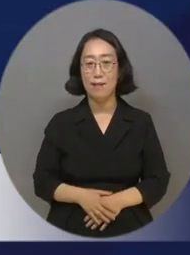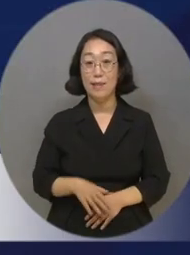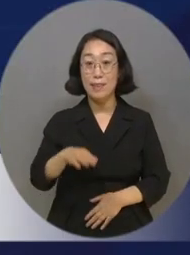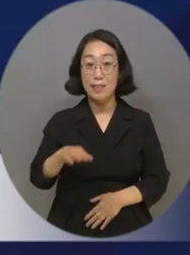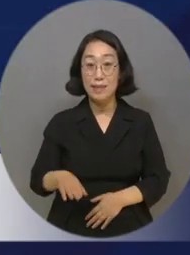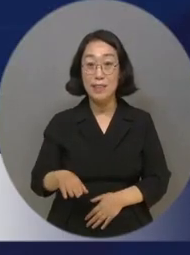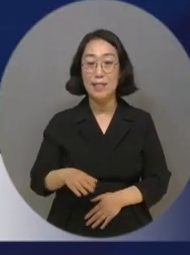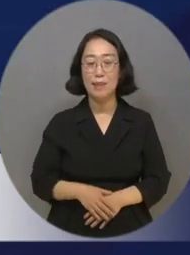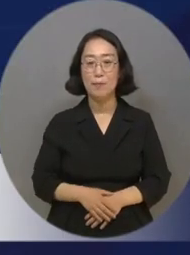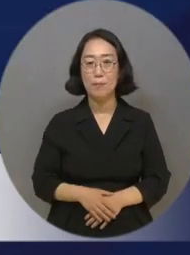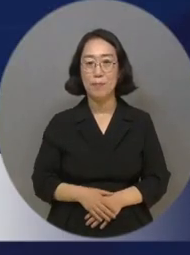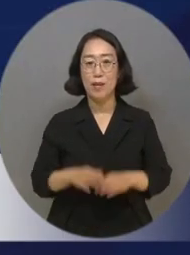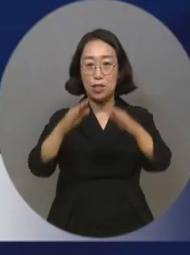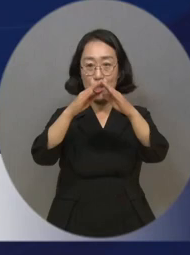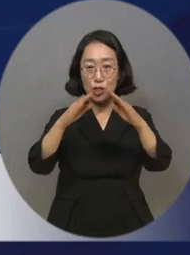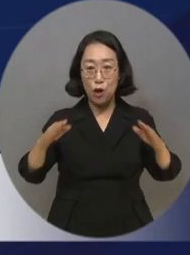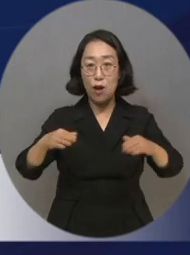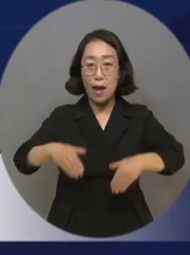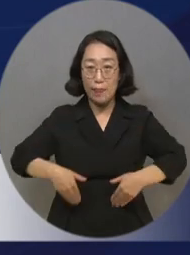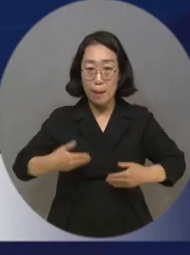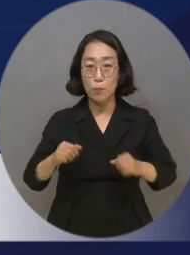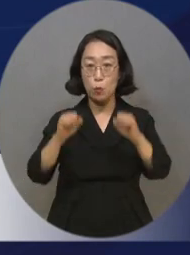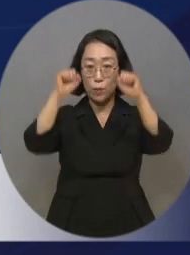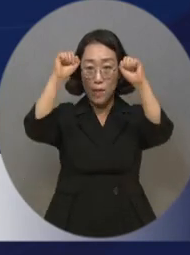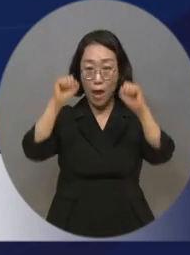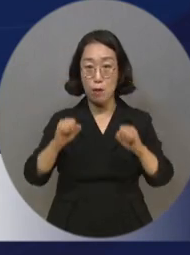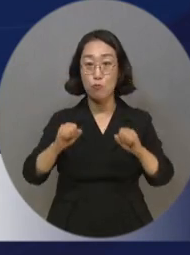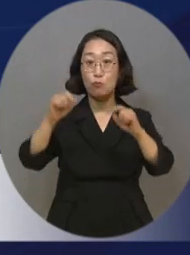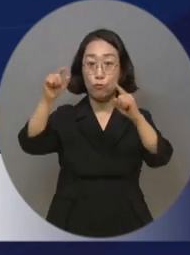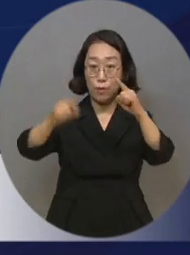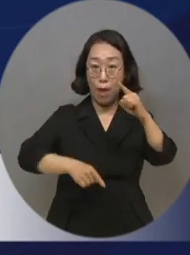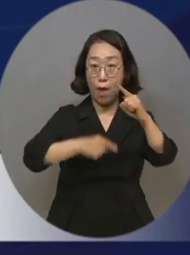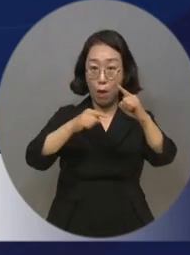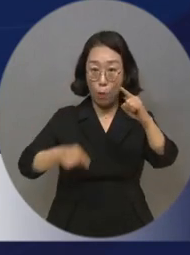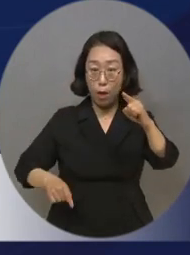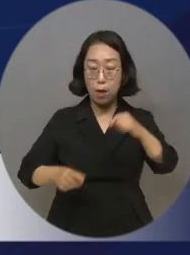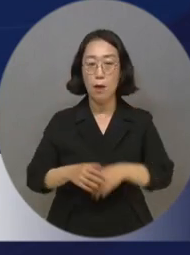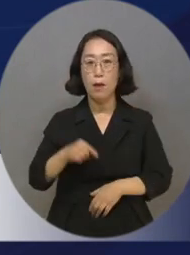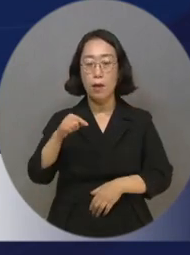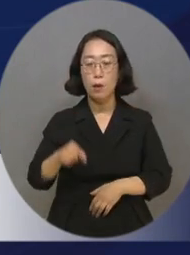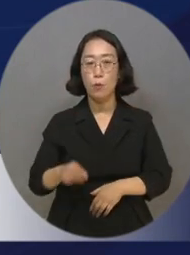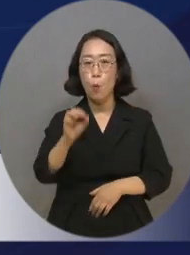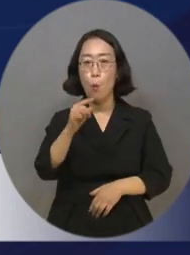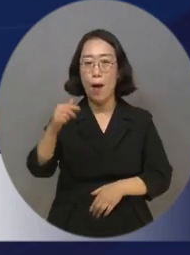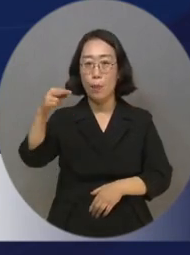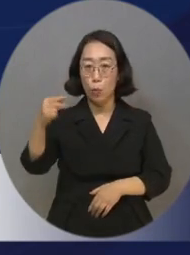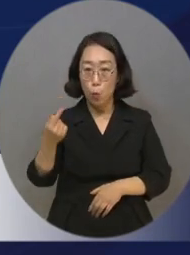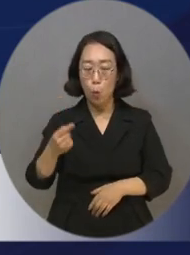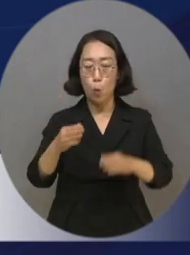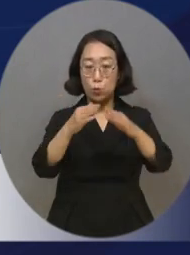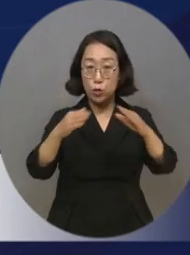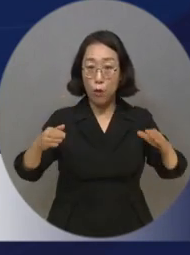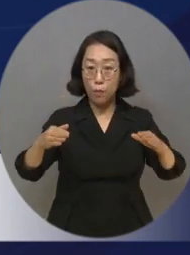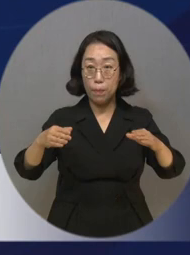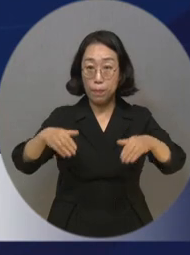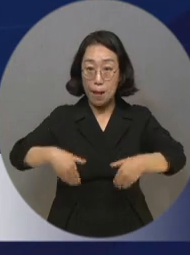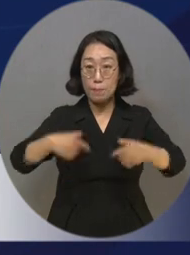제62회 전라남도 체육대회는 우리 완도군과 전남 도민이 하나가